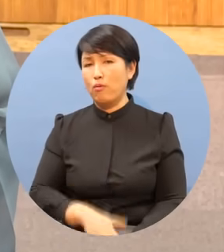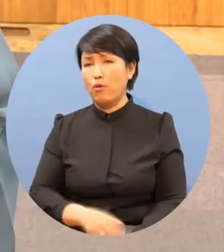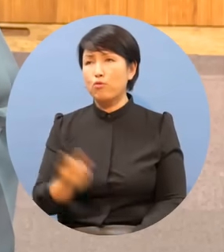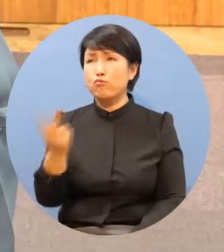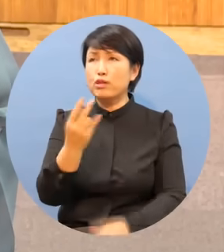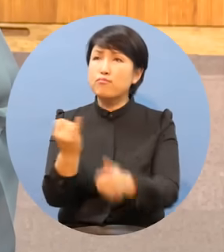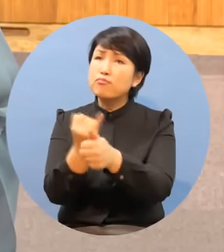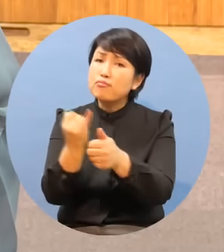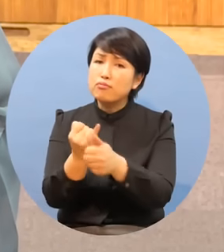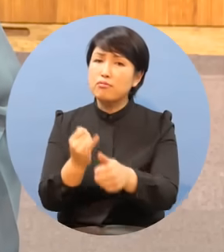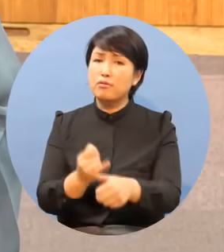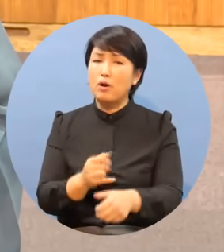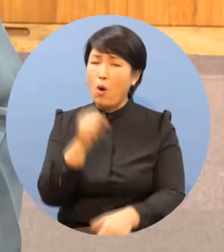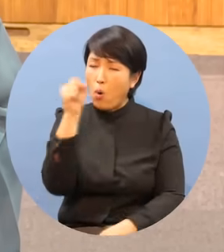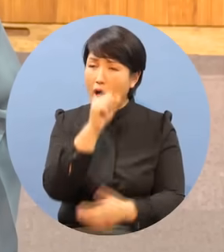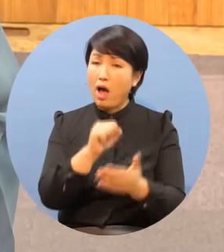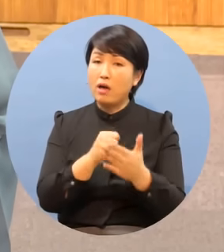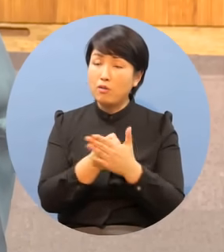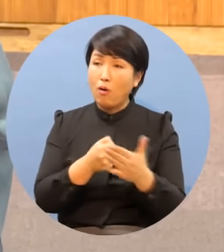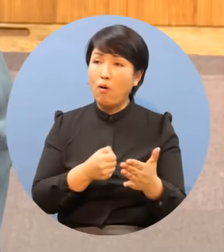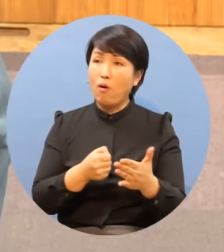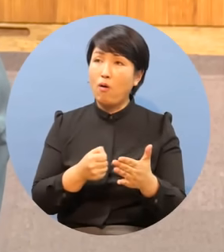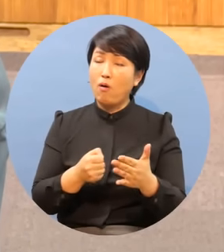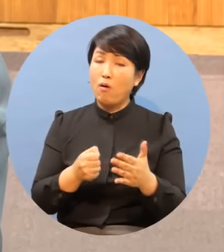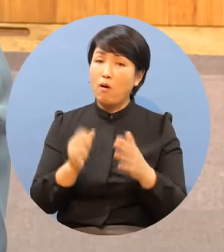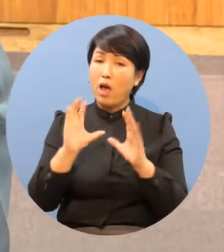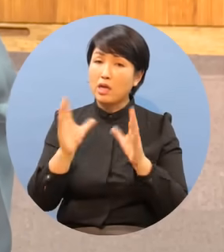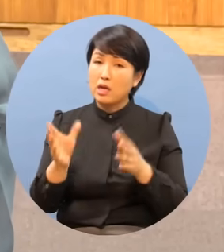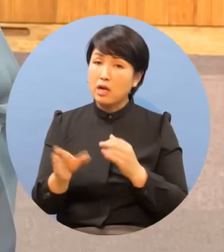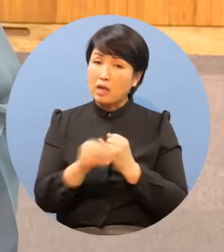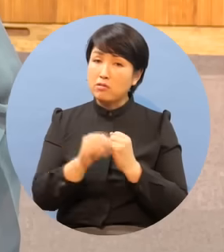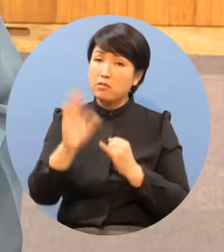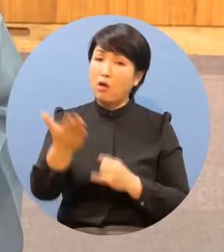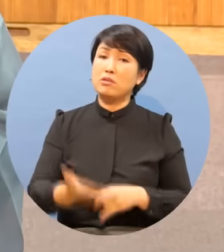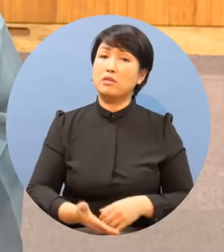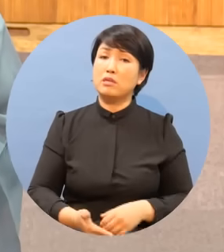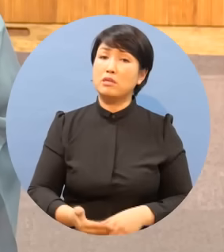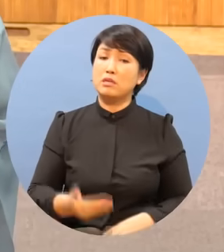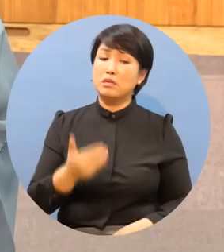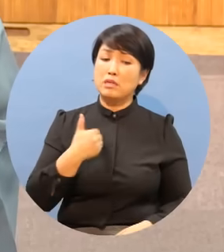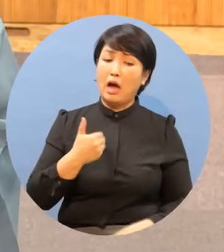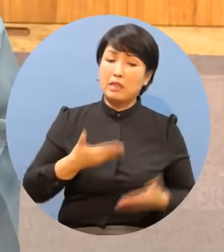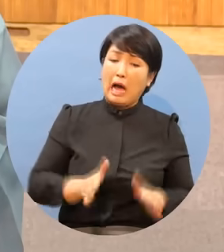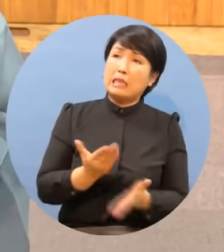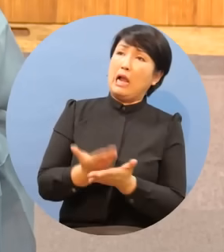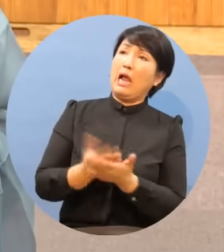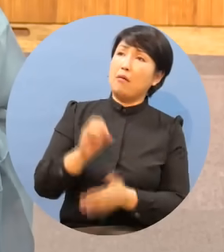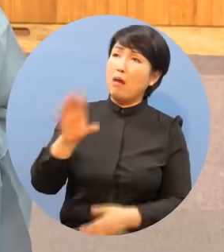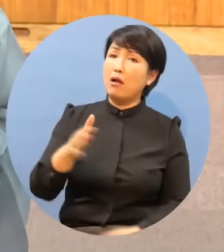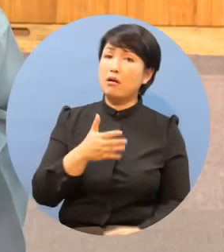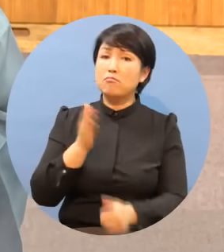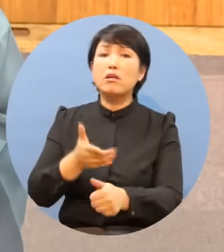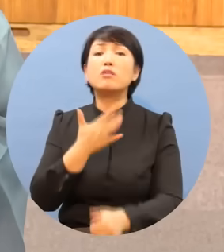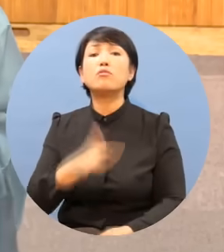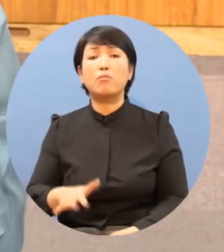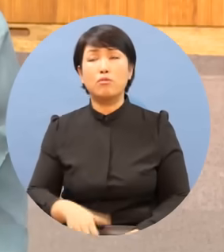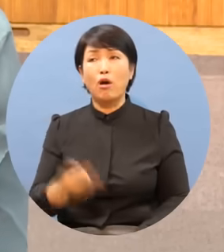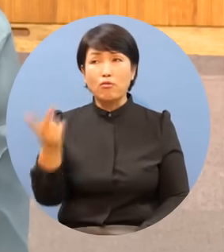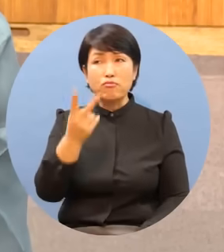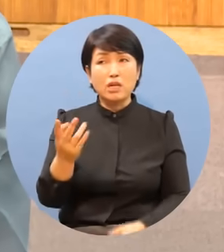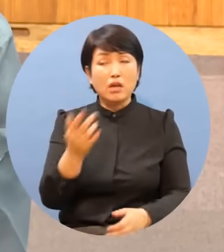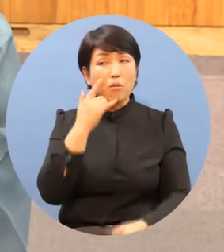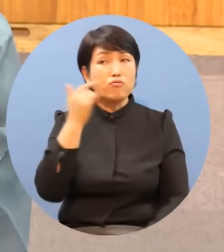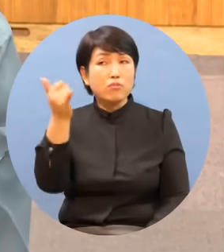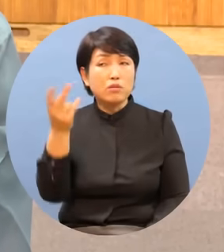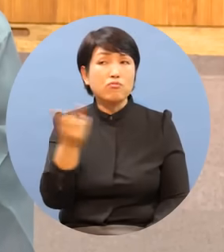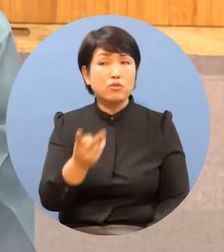둘이 좋아가지고 희덕벼덕 하다가 생긴 거지. 뭐 나를 낳으려고 뭐 했나? 지 좋아가 키웠지. 이런 얘기